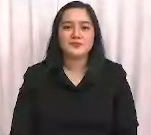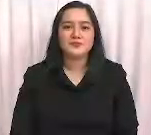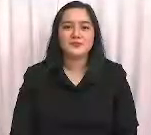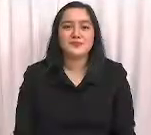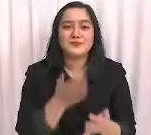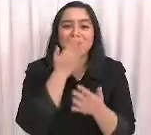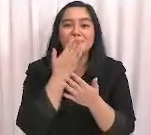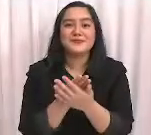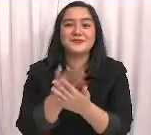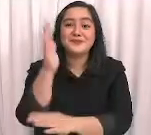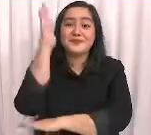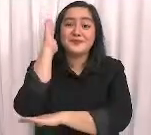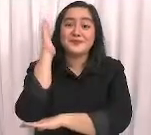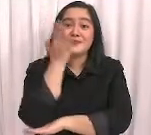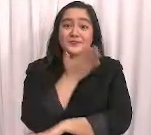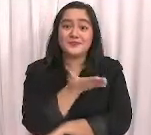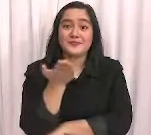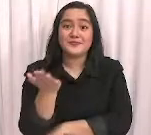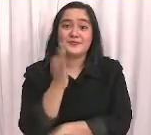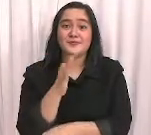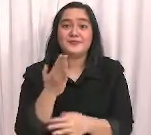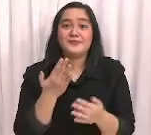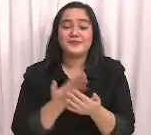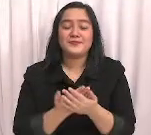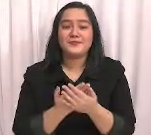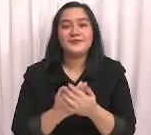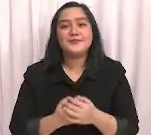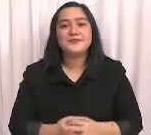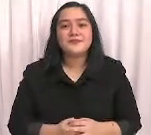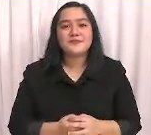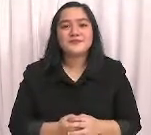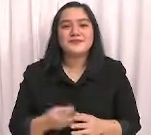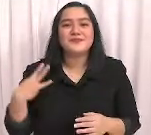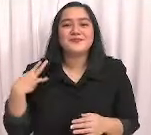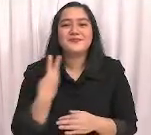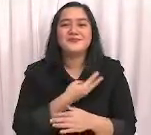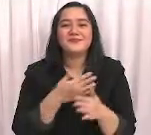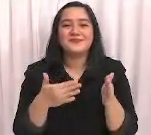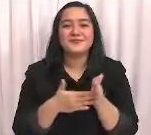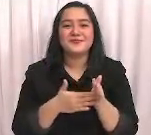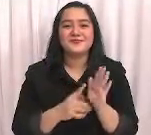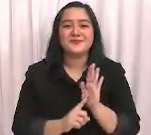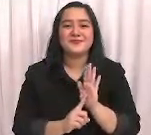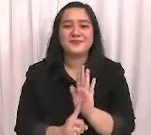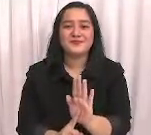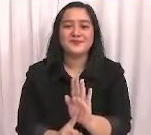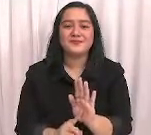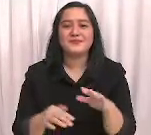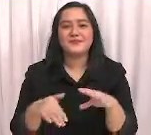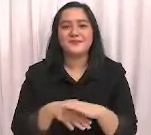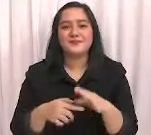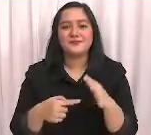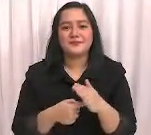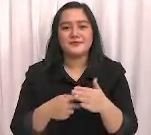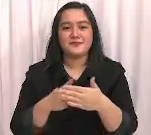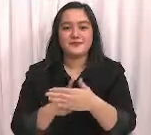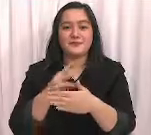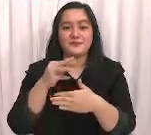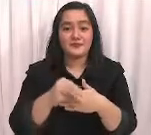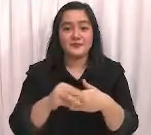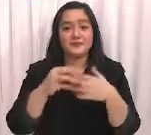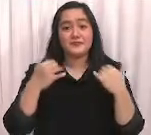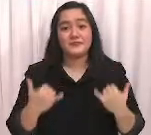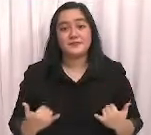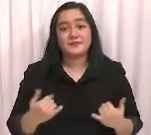Right, magandang tanghali po sa inyo lahat at we're back in this program, mga kapatid. Today is